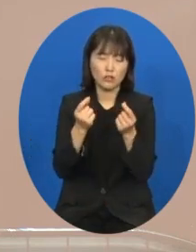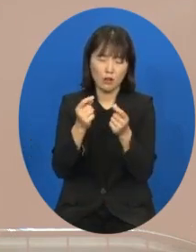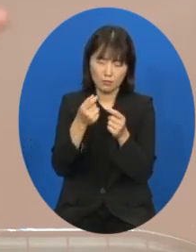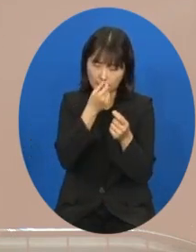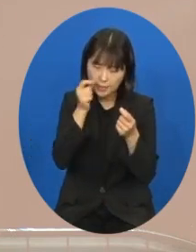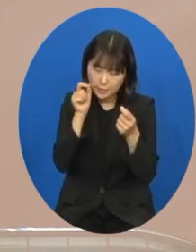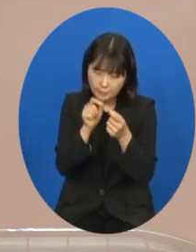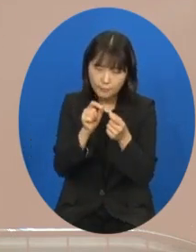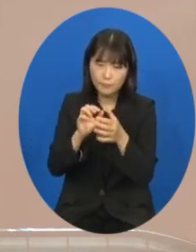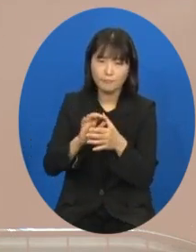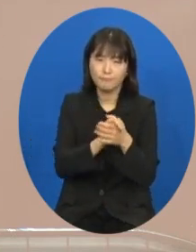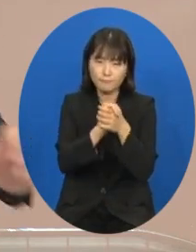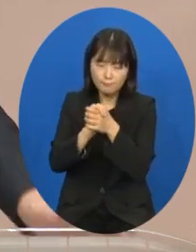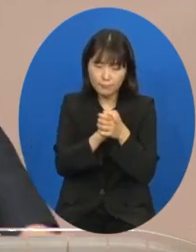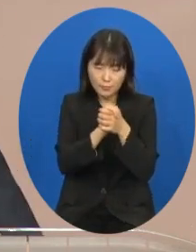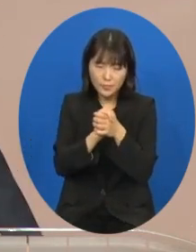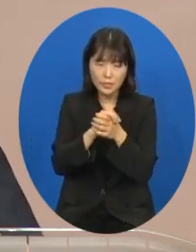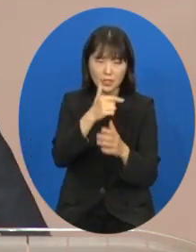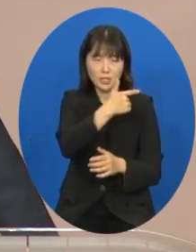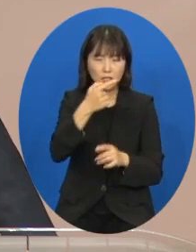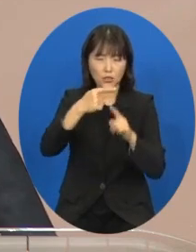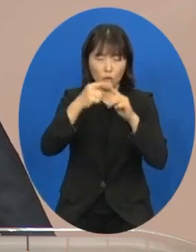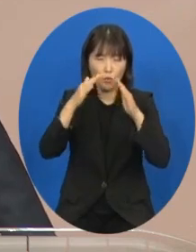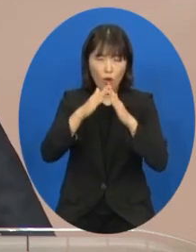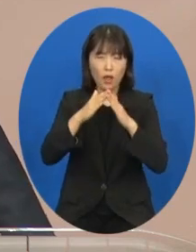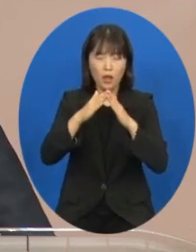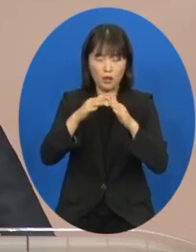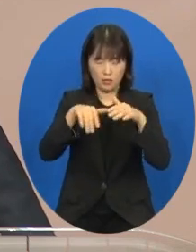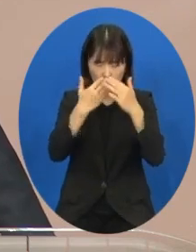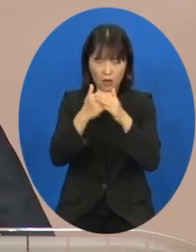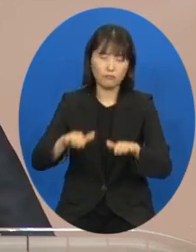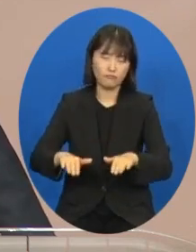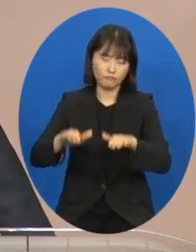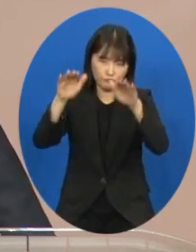갖고 다 교회가 큰 교회들이 다 되었습니다.